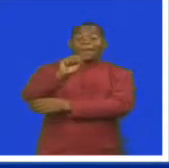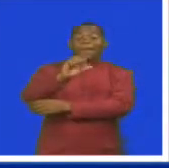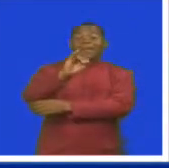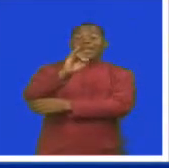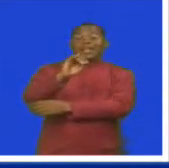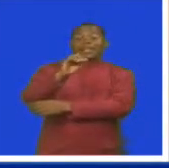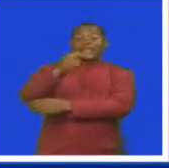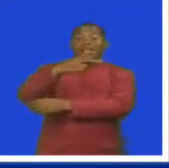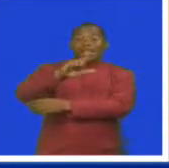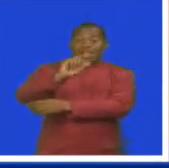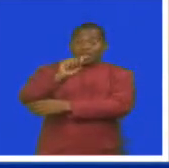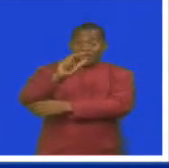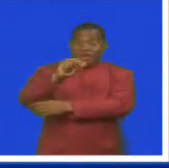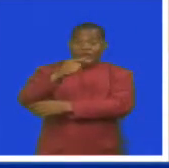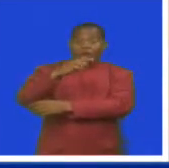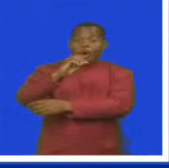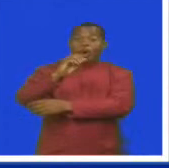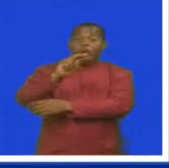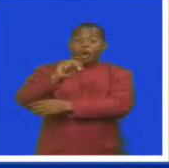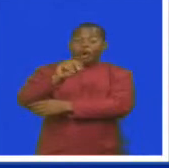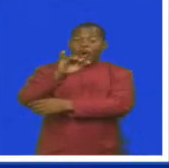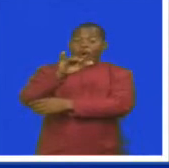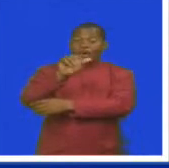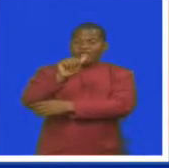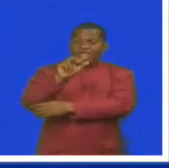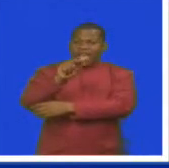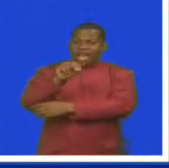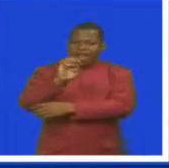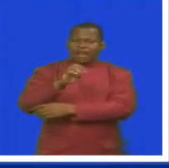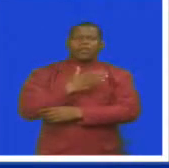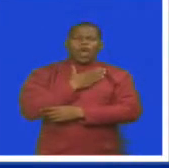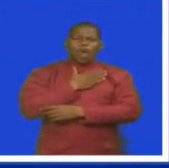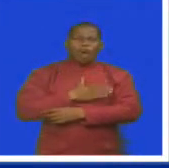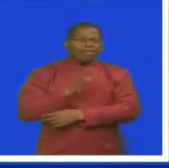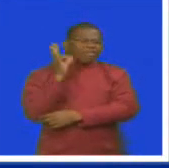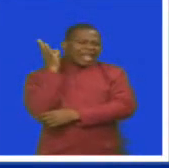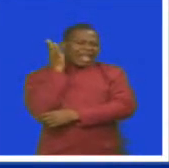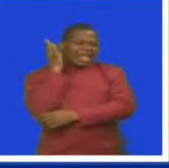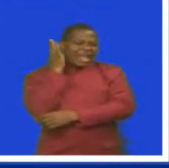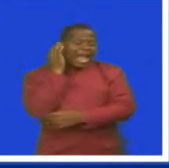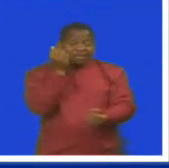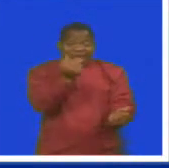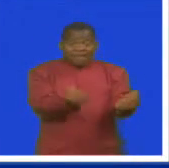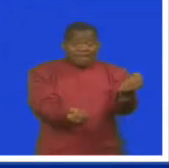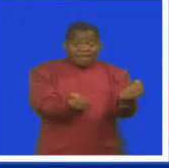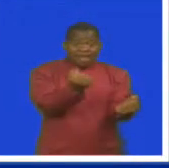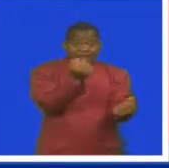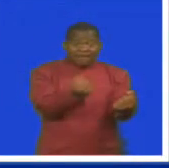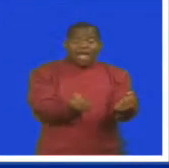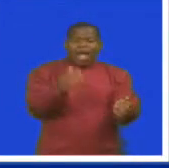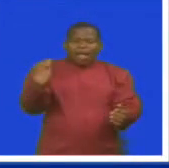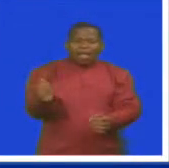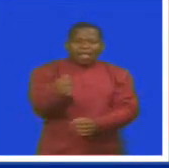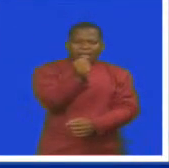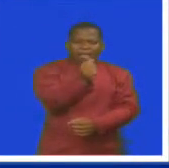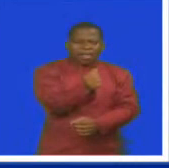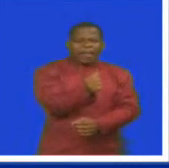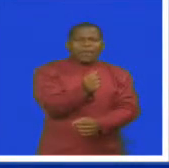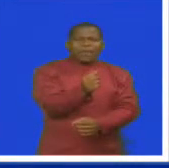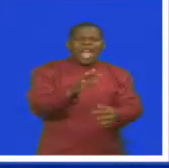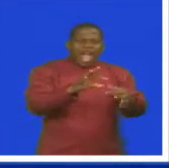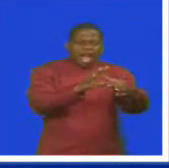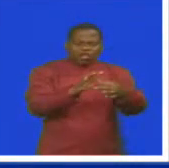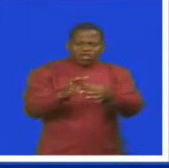engabe kubangelwa yini ukuthi tinkantolo ticashe tinkampani tebameli kakhulu tingasebenzisi bameli bahulumende.